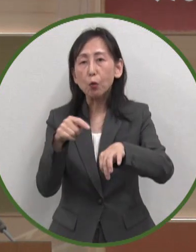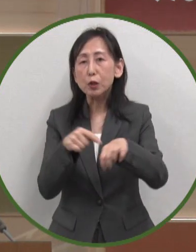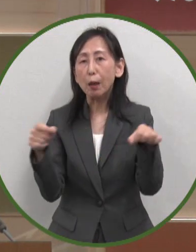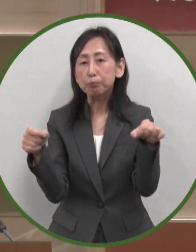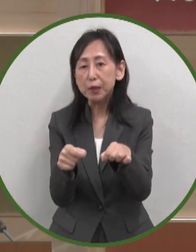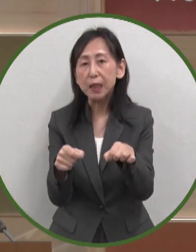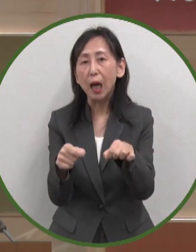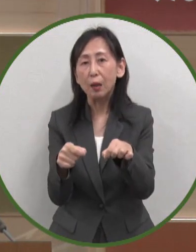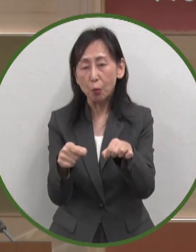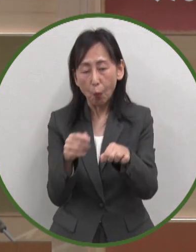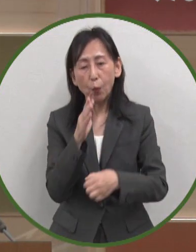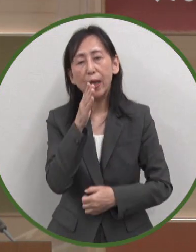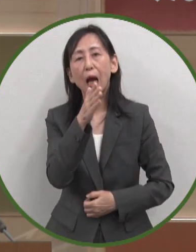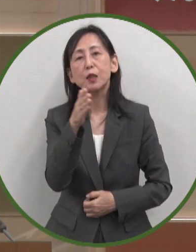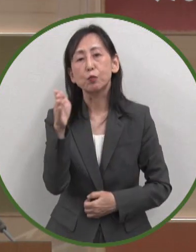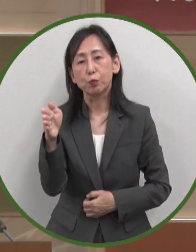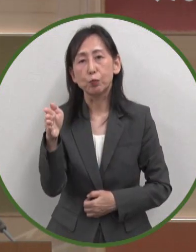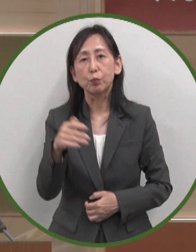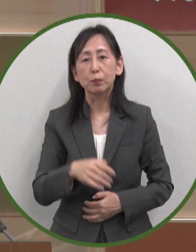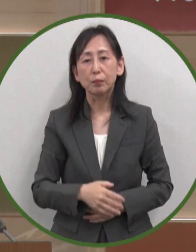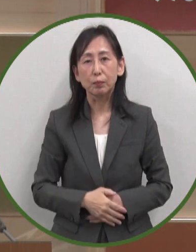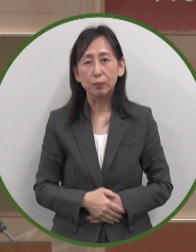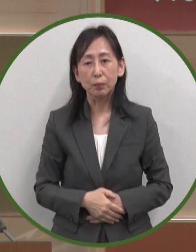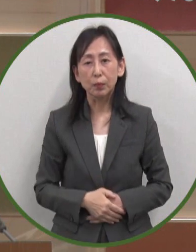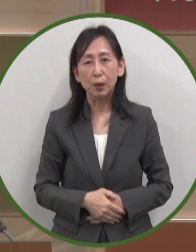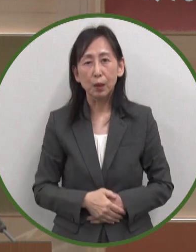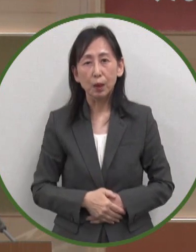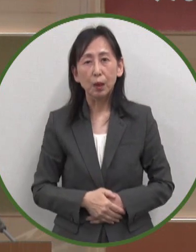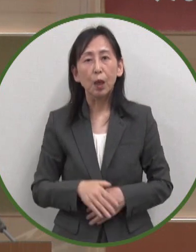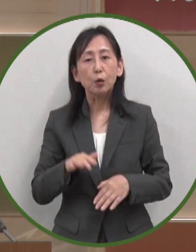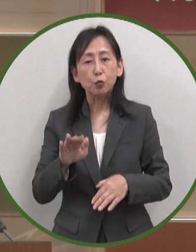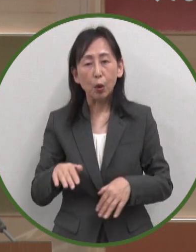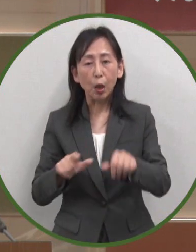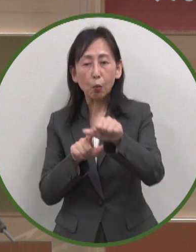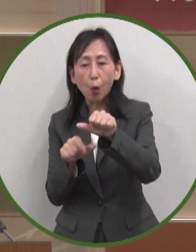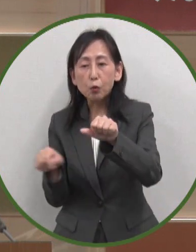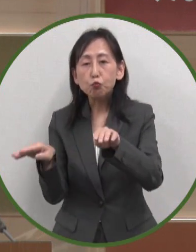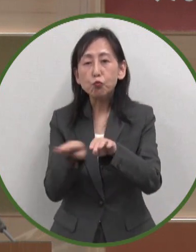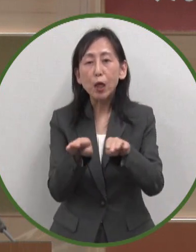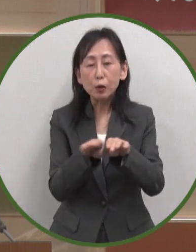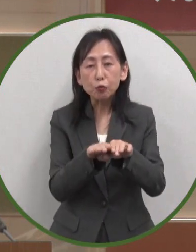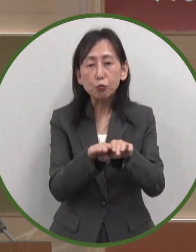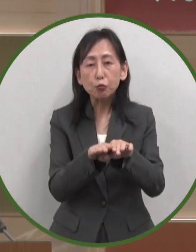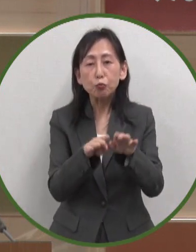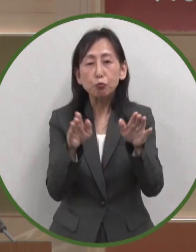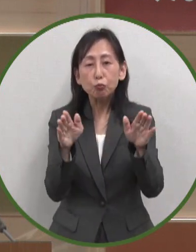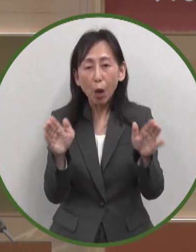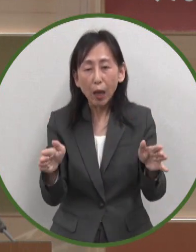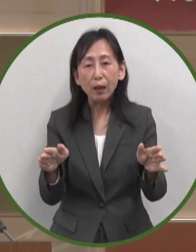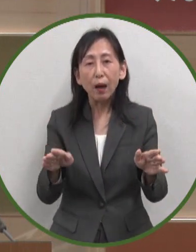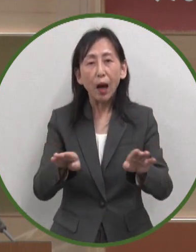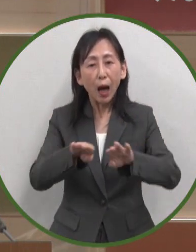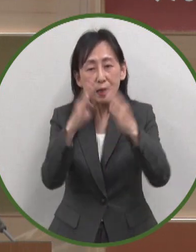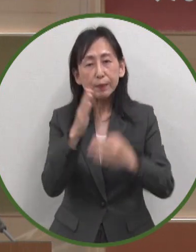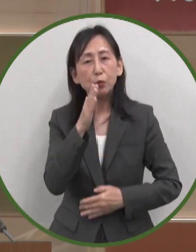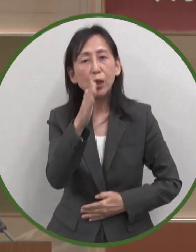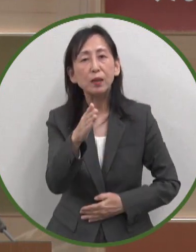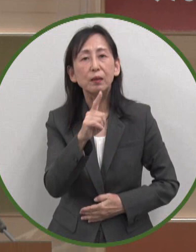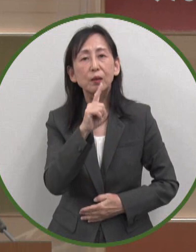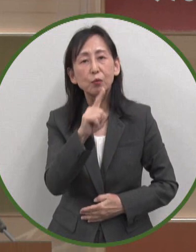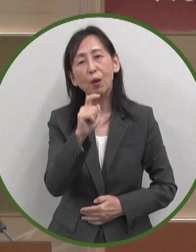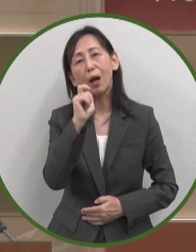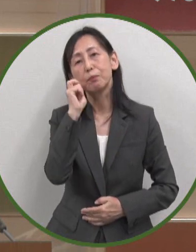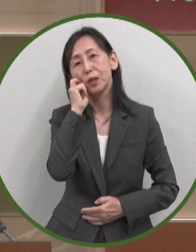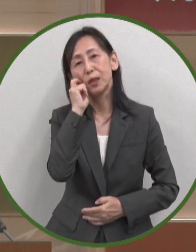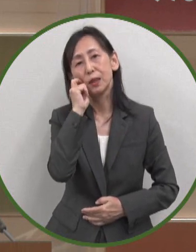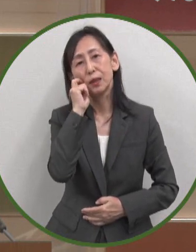ね。でこれについては今すぐに連休中から返してくださいというのは無理ですので、それ